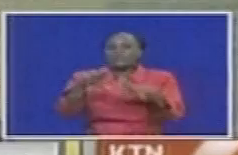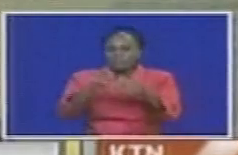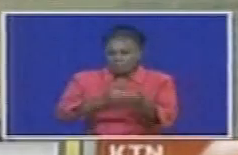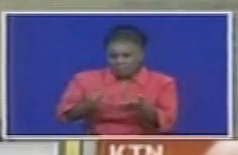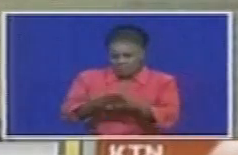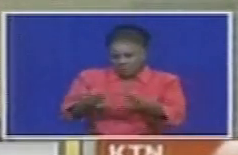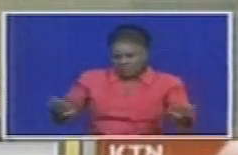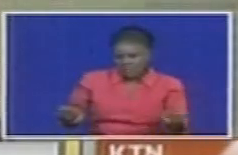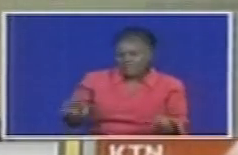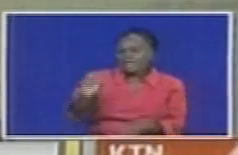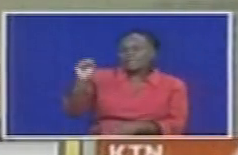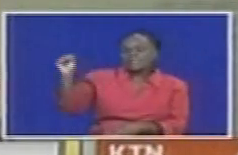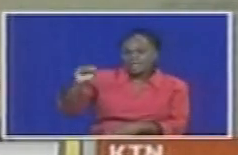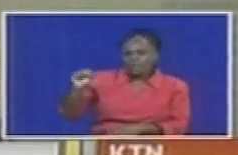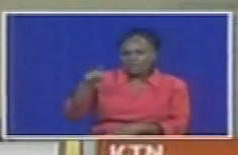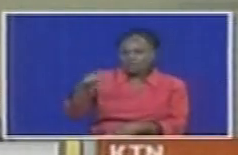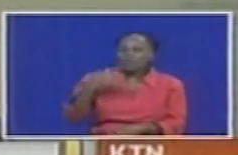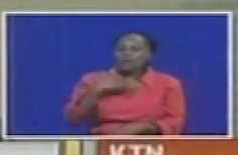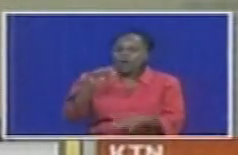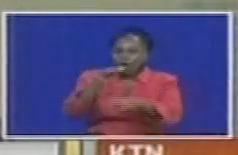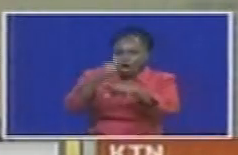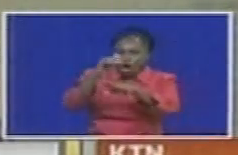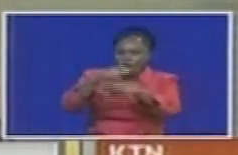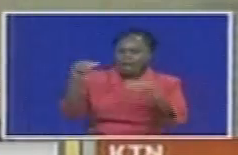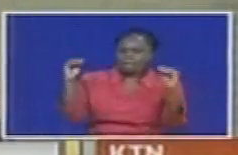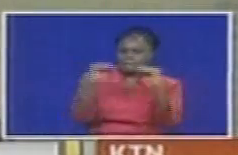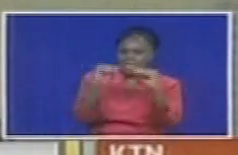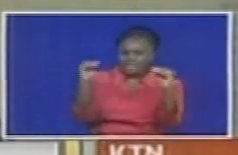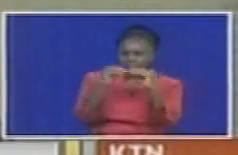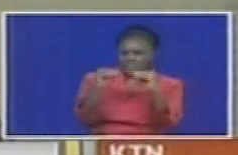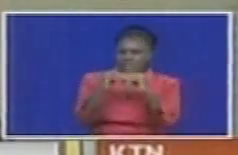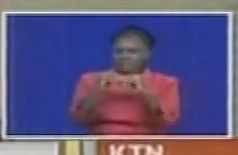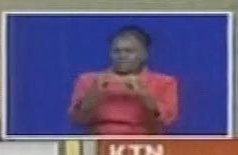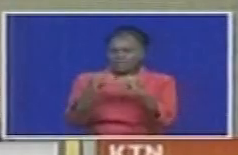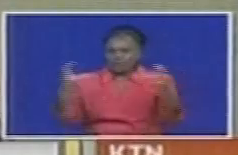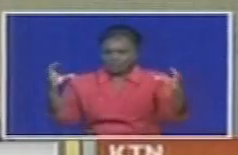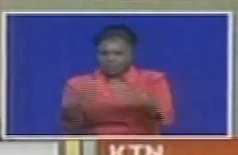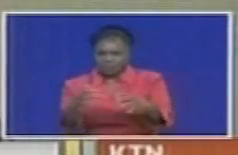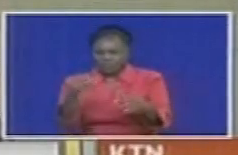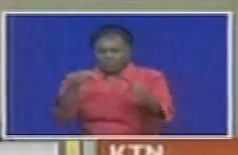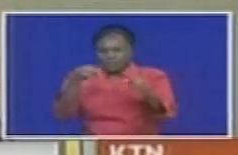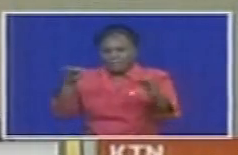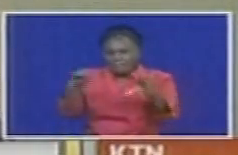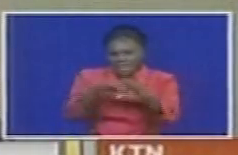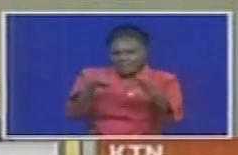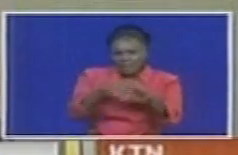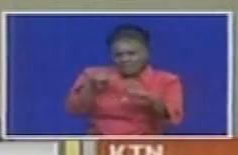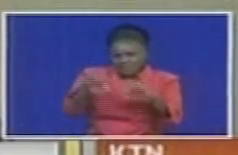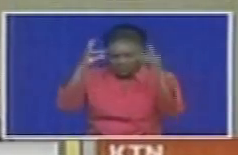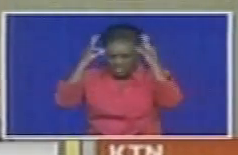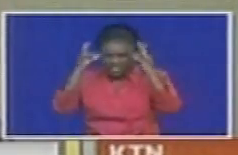huo Simon Sang kuandaa mkutano wa makuli ndiposa wanachama wake watoe